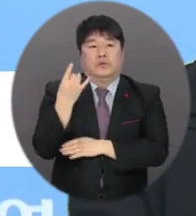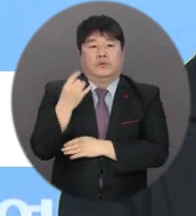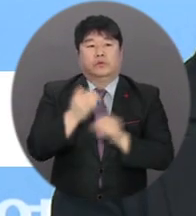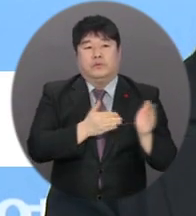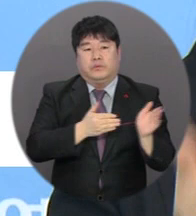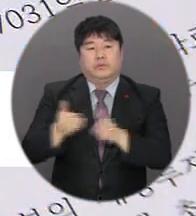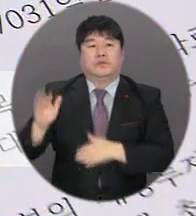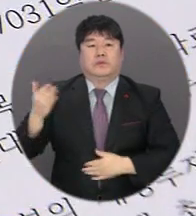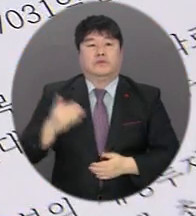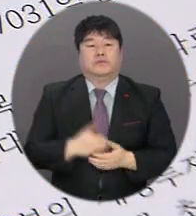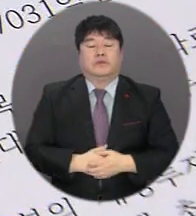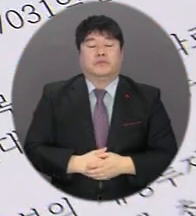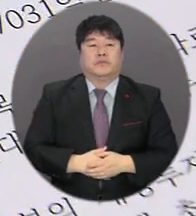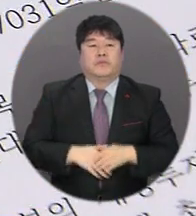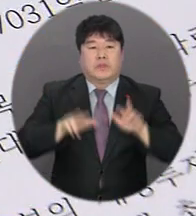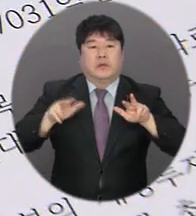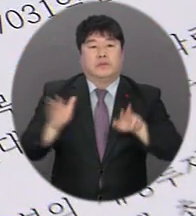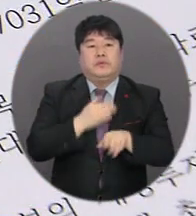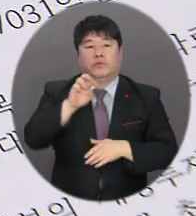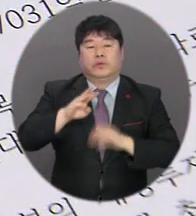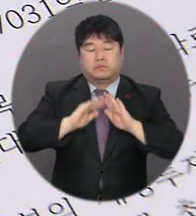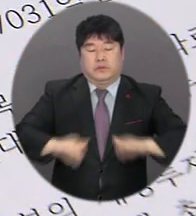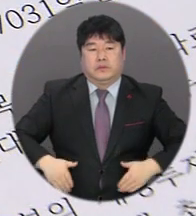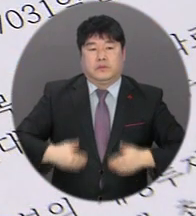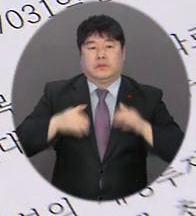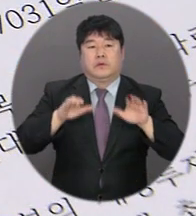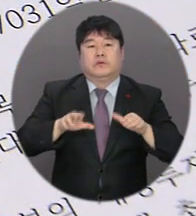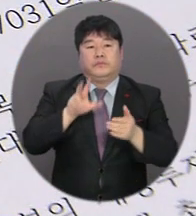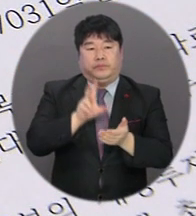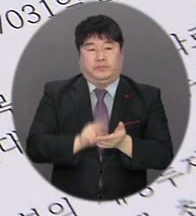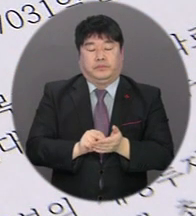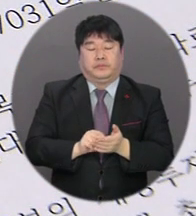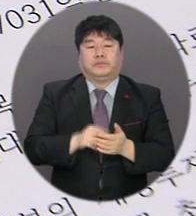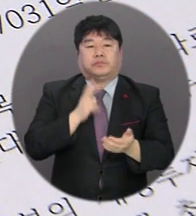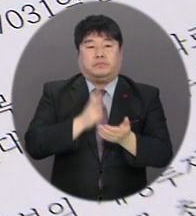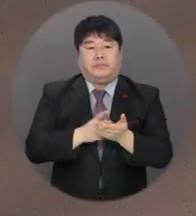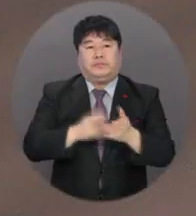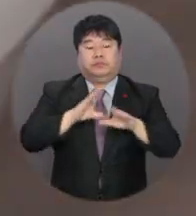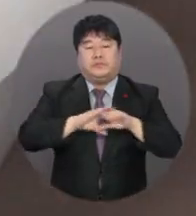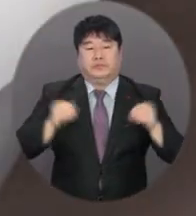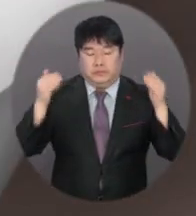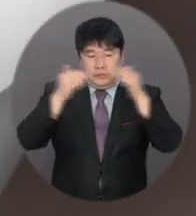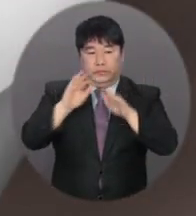구축하게 됐습니다. 이제부터는 광주 전남 현안 관련 법안 처리가 주목됩니다.